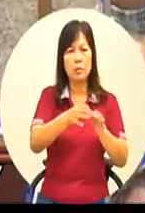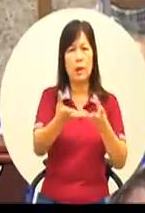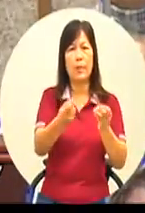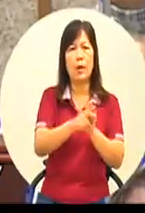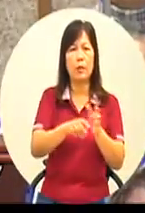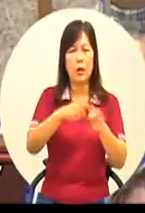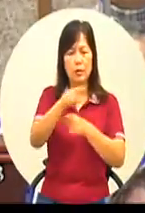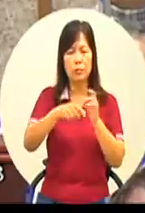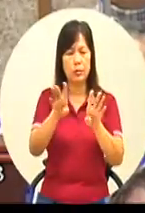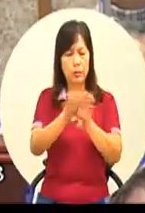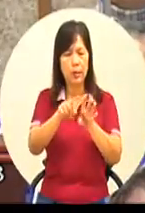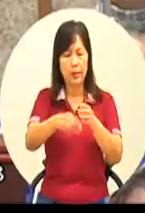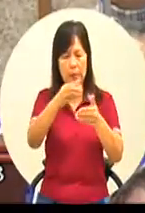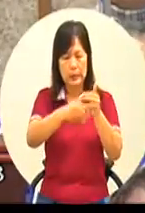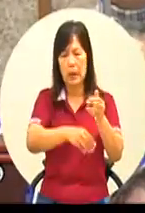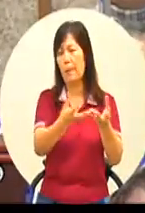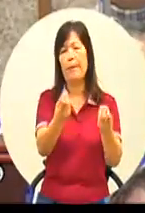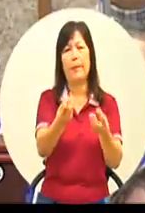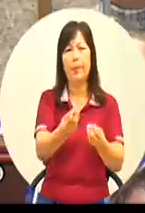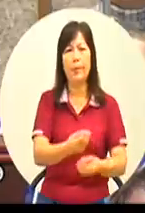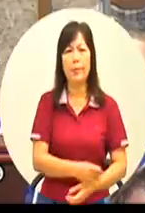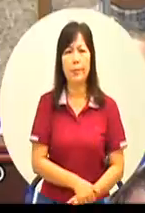转门条款的问题。